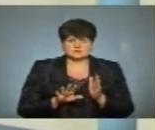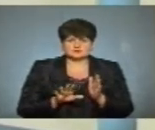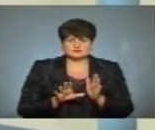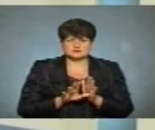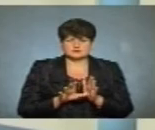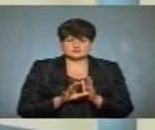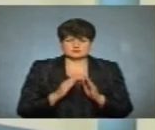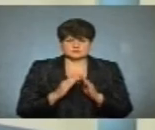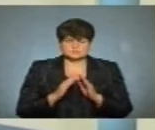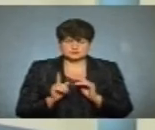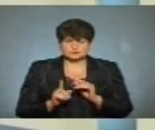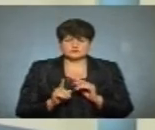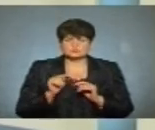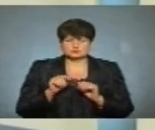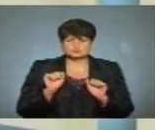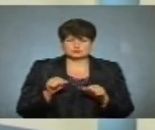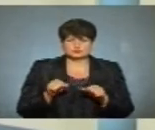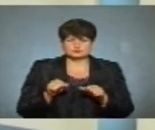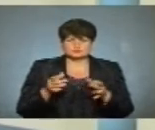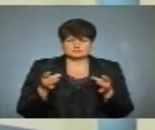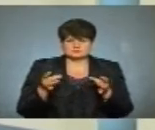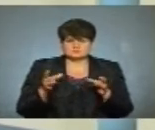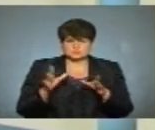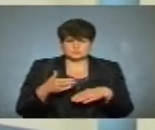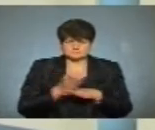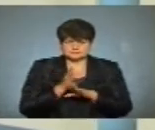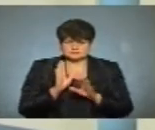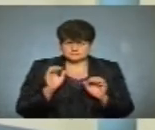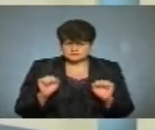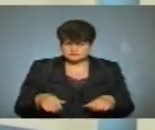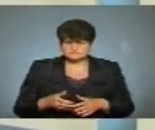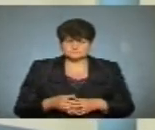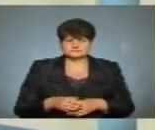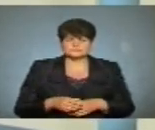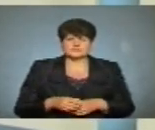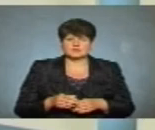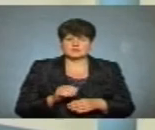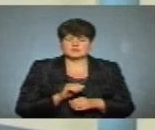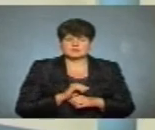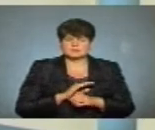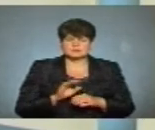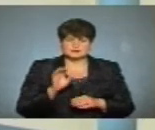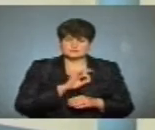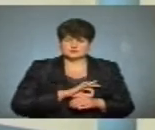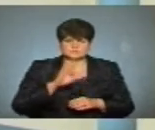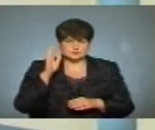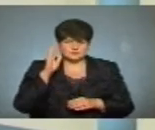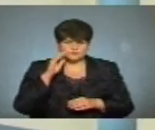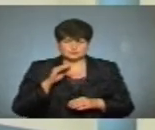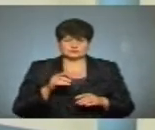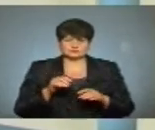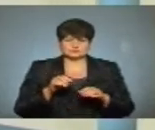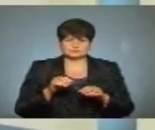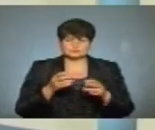енергопостачанням будинку, тому що може десь замокнути і коротнути. Звичайно, не споживати воду, не прокипятивши